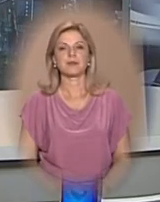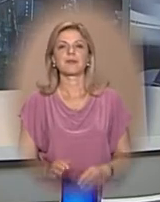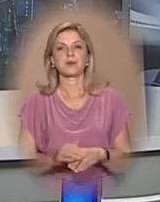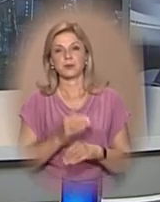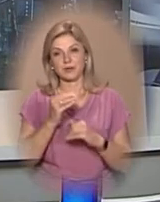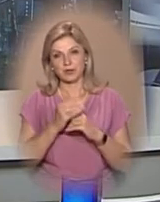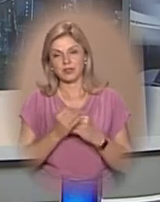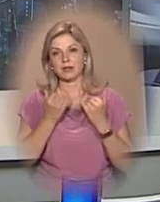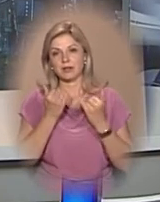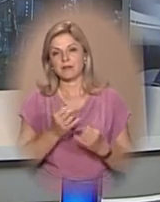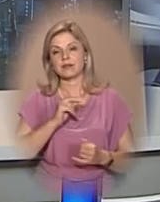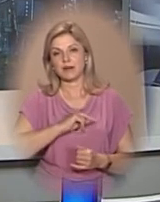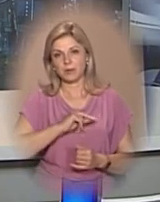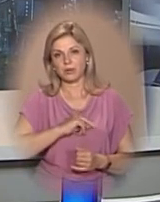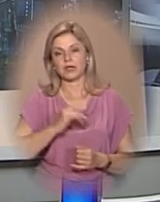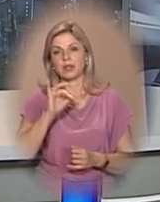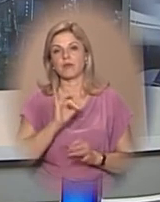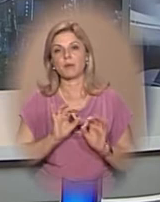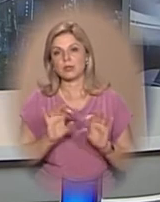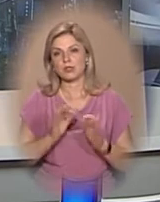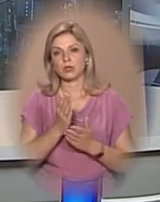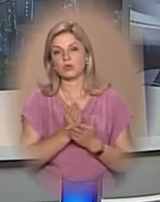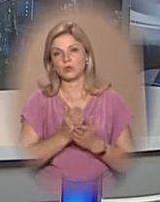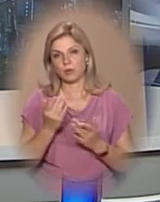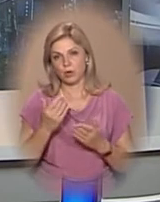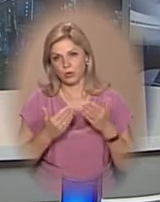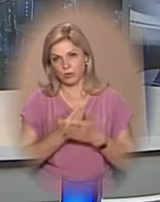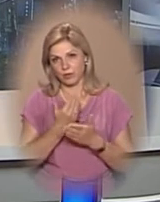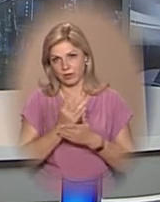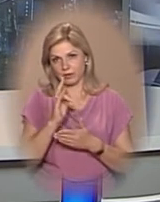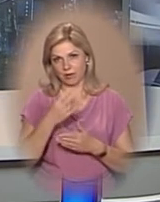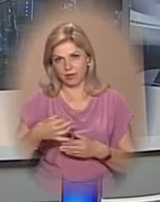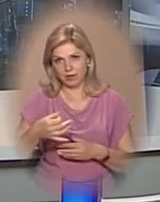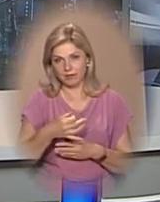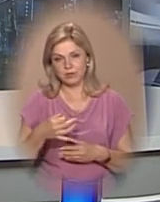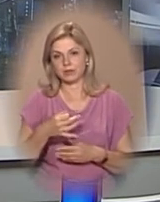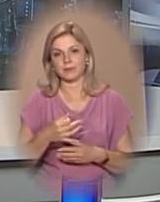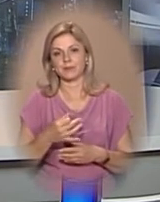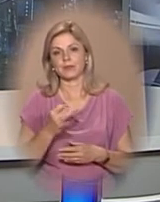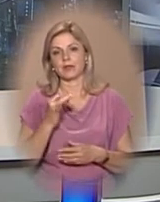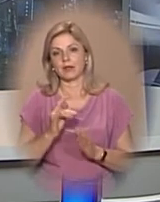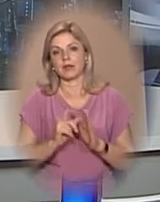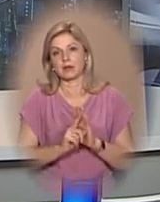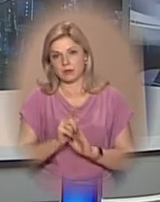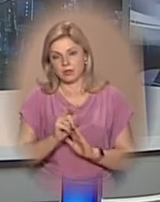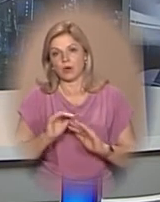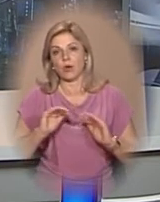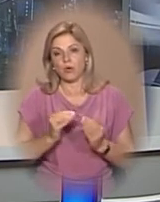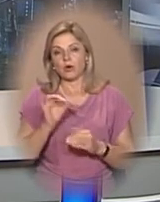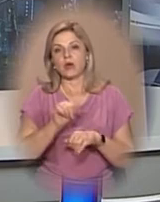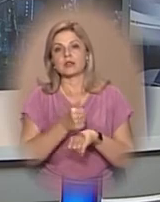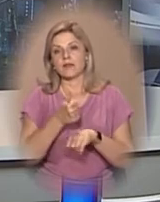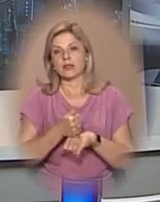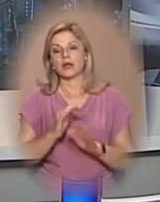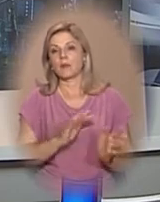Доброго вечора. Для вас продовжує працювати інформаційна служба телевізійних новин Миколаївщини. В студії Наталія Якобсон. І на початку стисло про